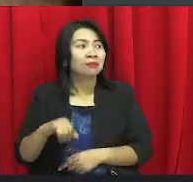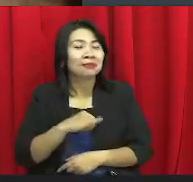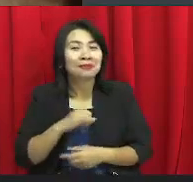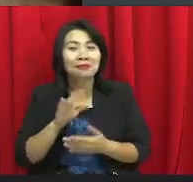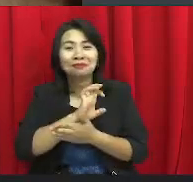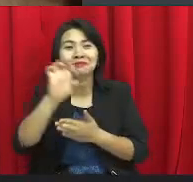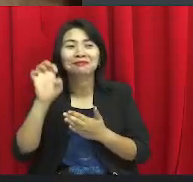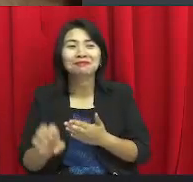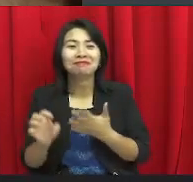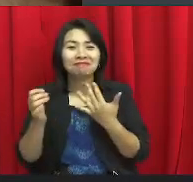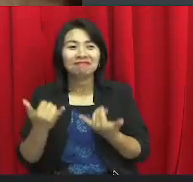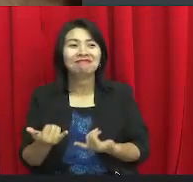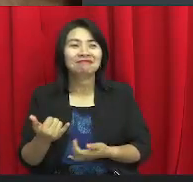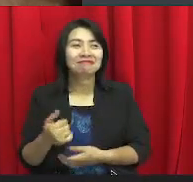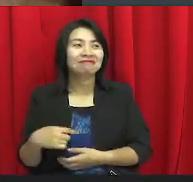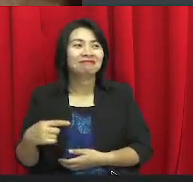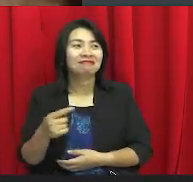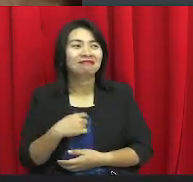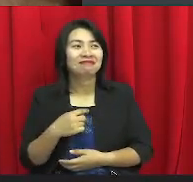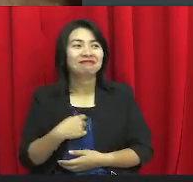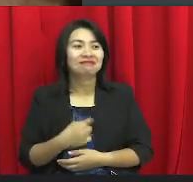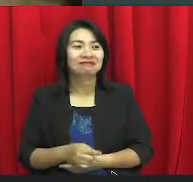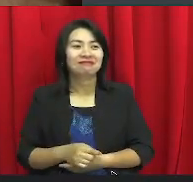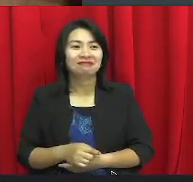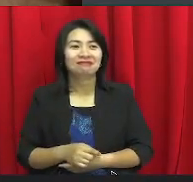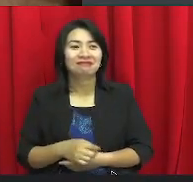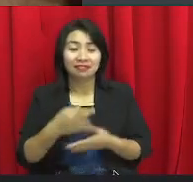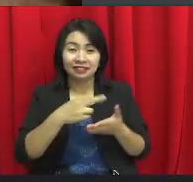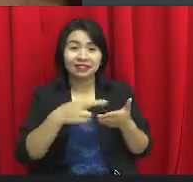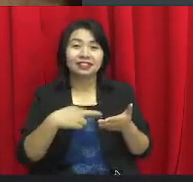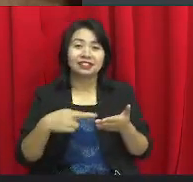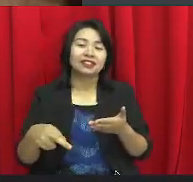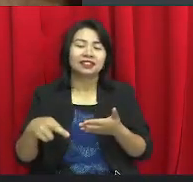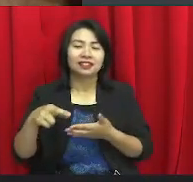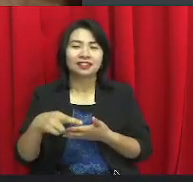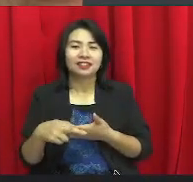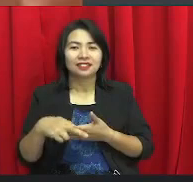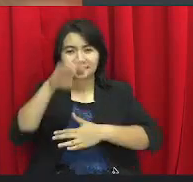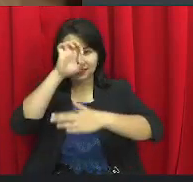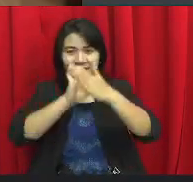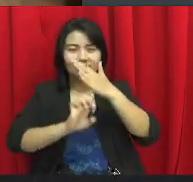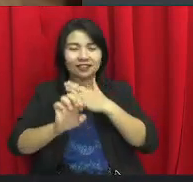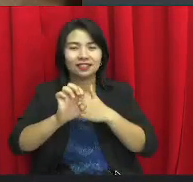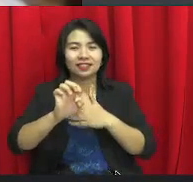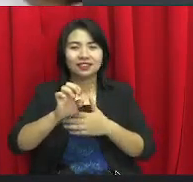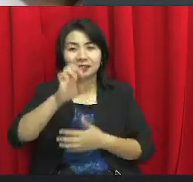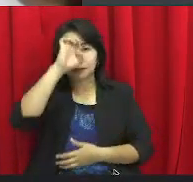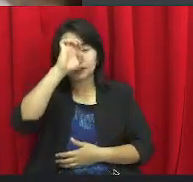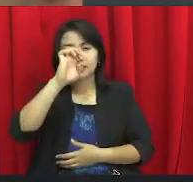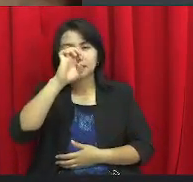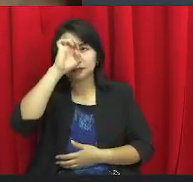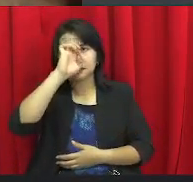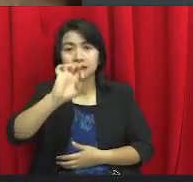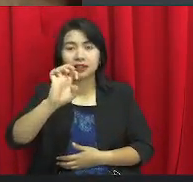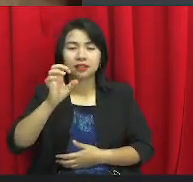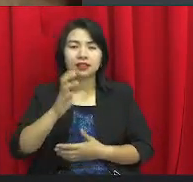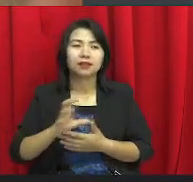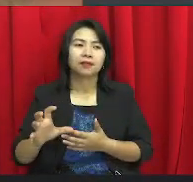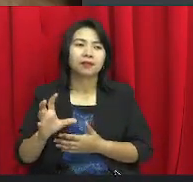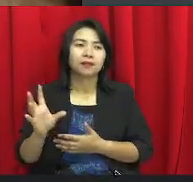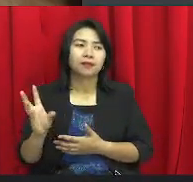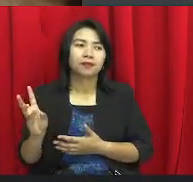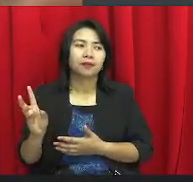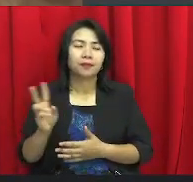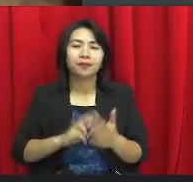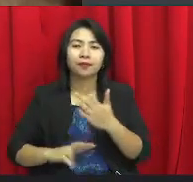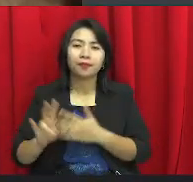panghuling, babasahin ko lang po yung Ephesians chapter 5, verse 27. Familiar naman po lahat itong sinishare ko sa inyo. But, mga